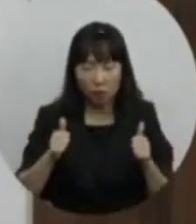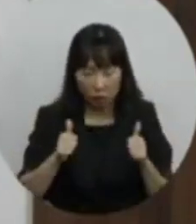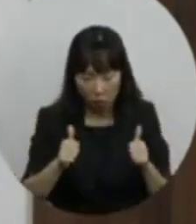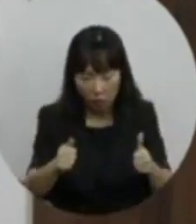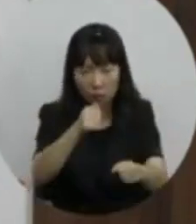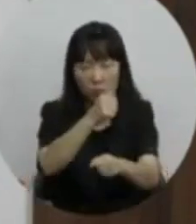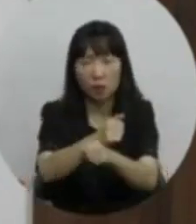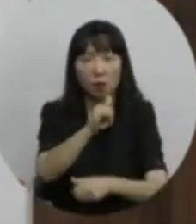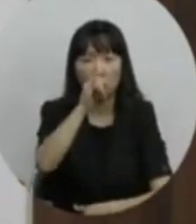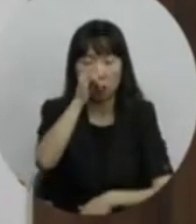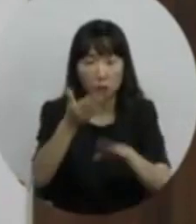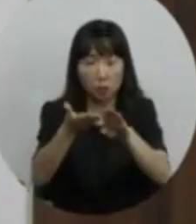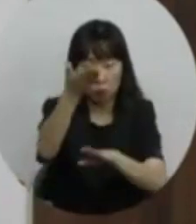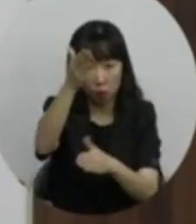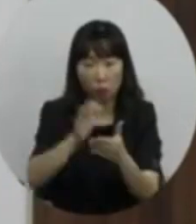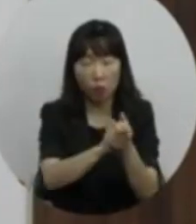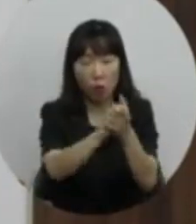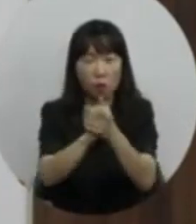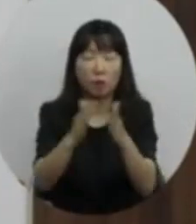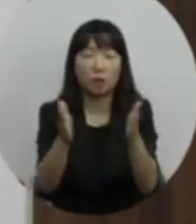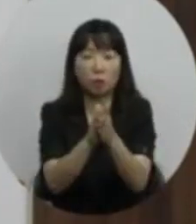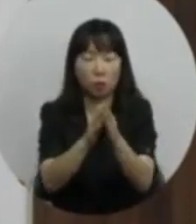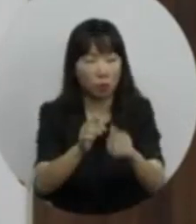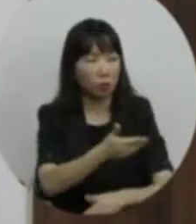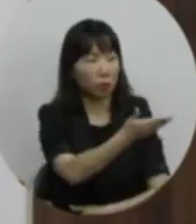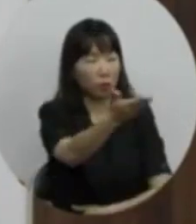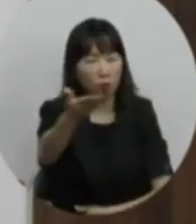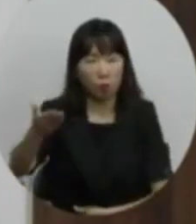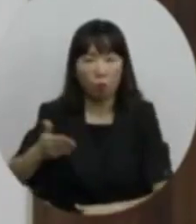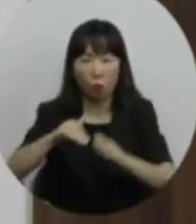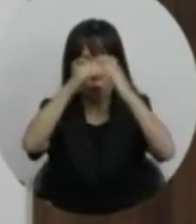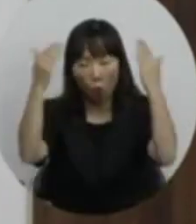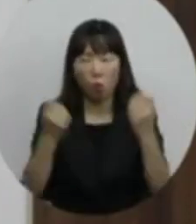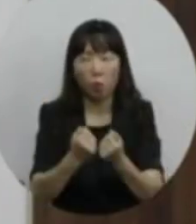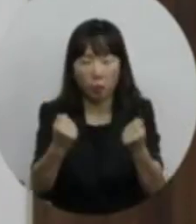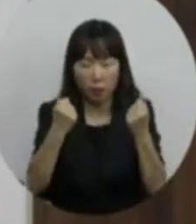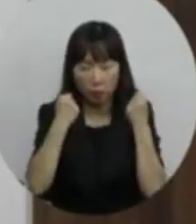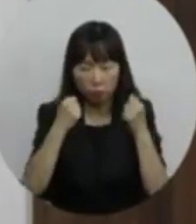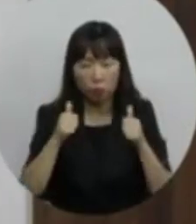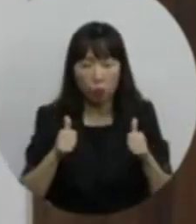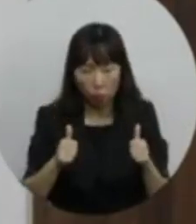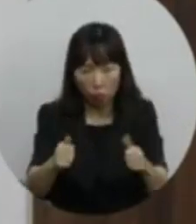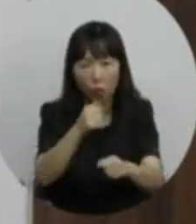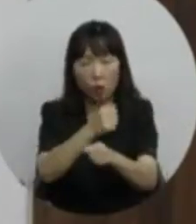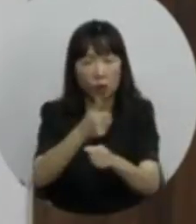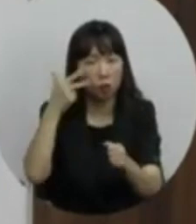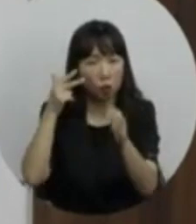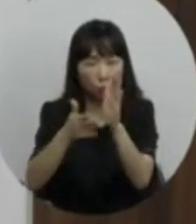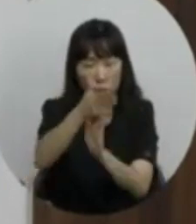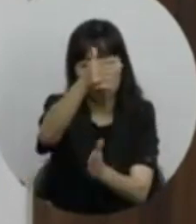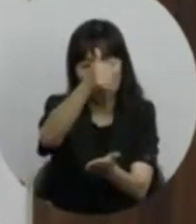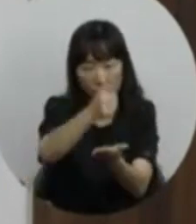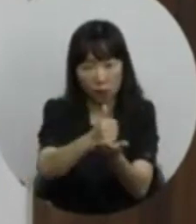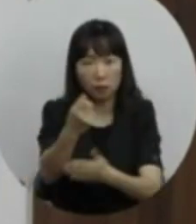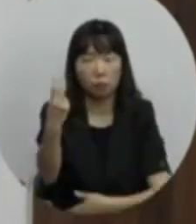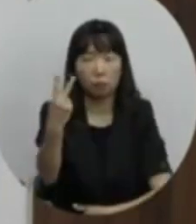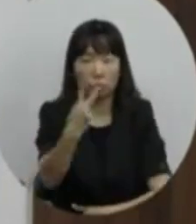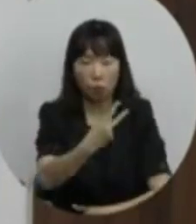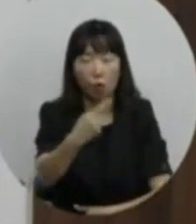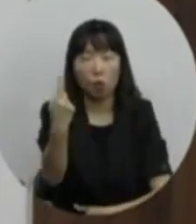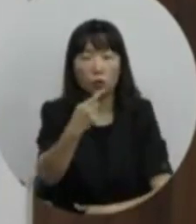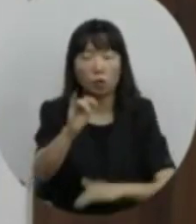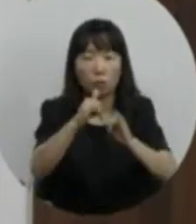여러분, 행복도시 희망요지를 위해 온 힘을 쏟고 계신 이층우 시장님과 1천여